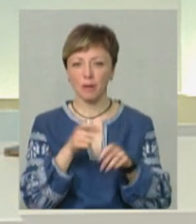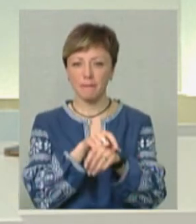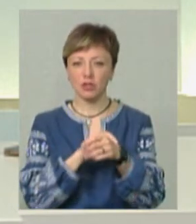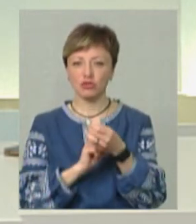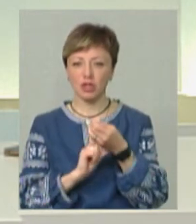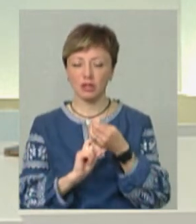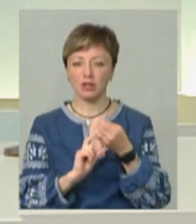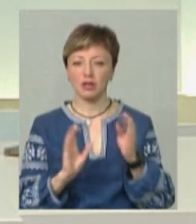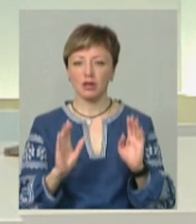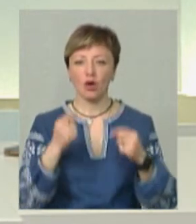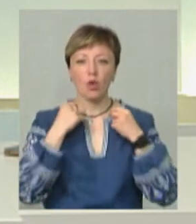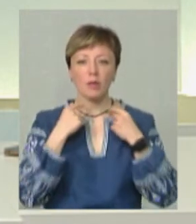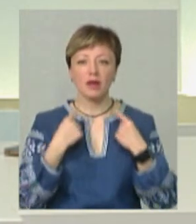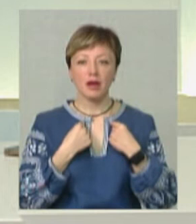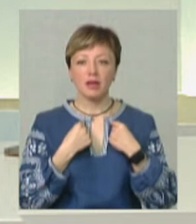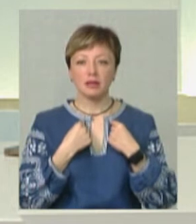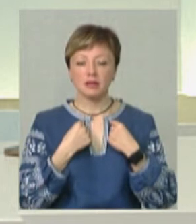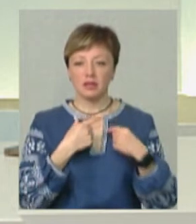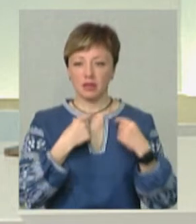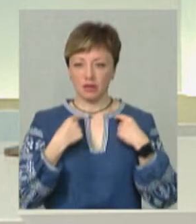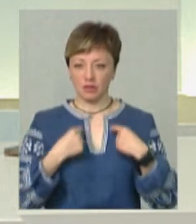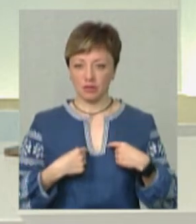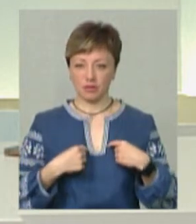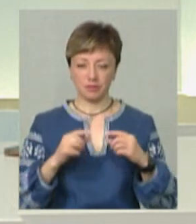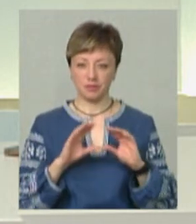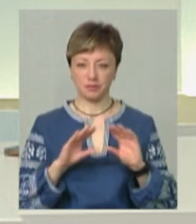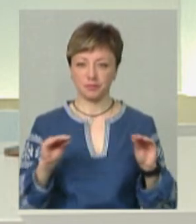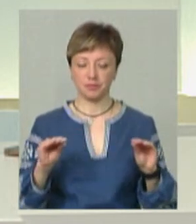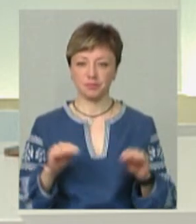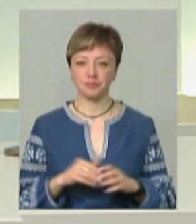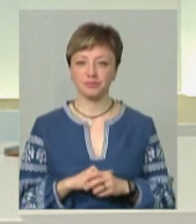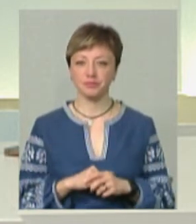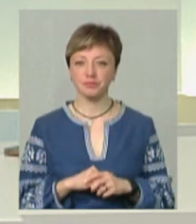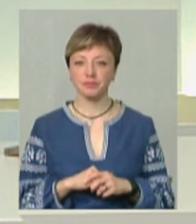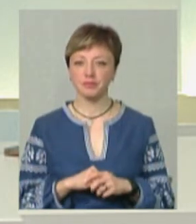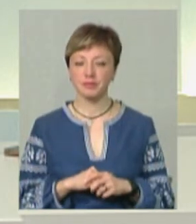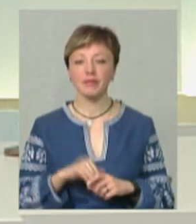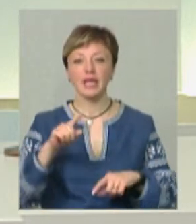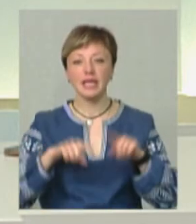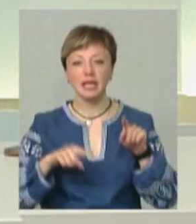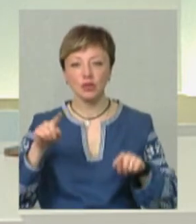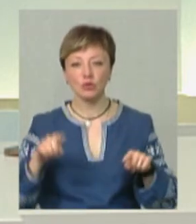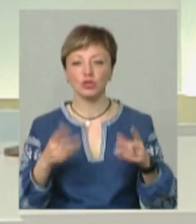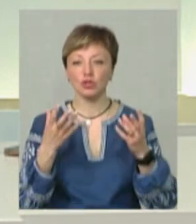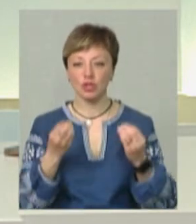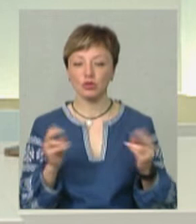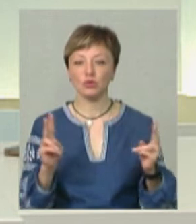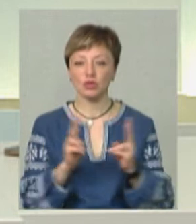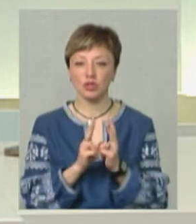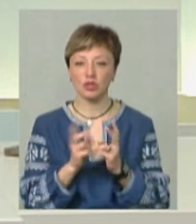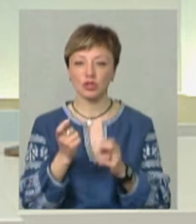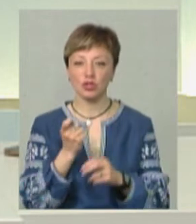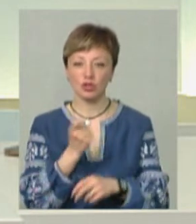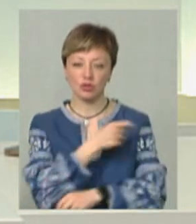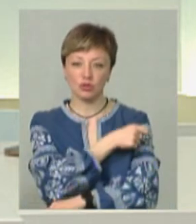манжети, комірець і навколо пазухи, пазушний розріз. Іноді ще зустрічалося там